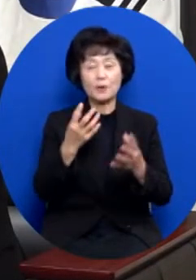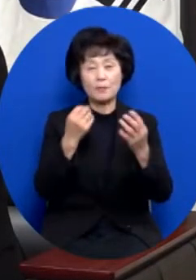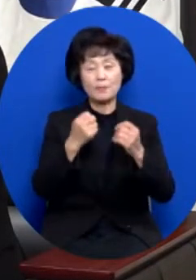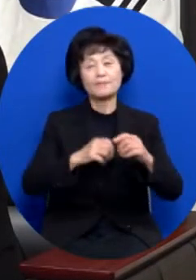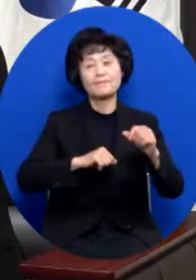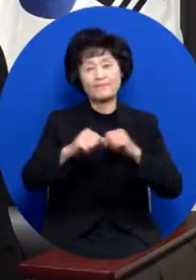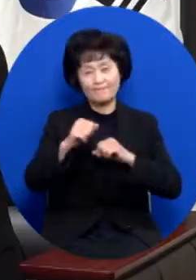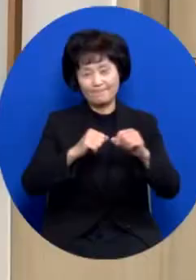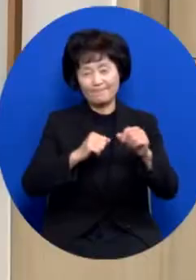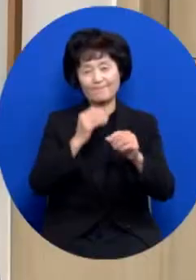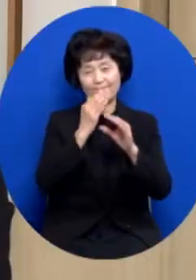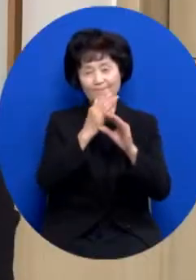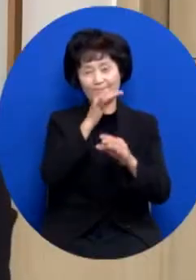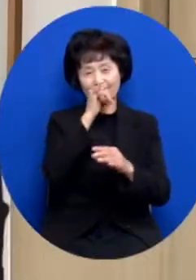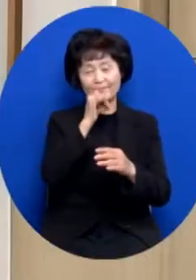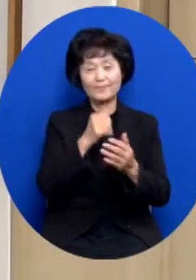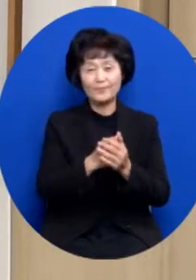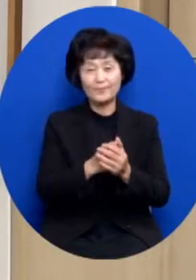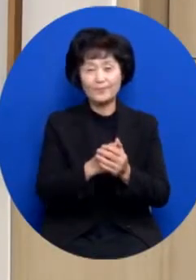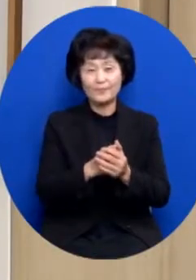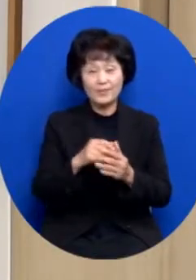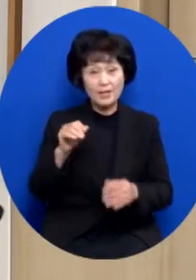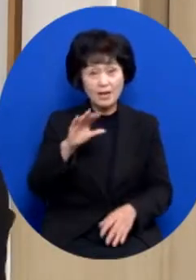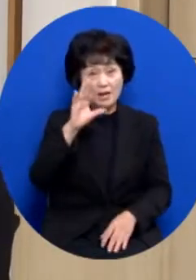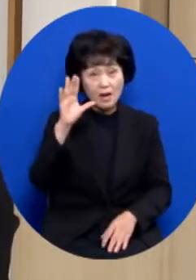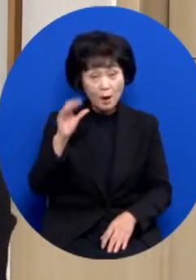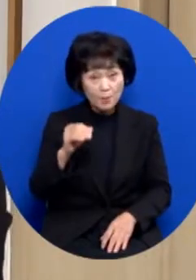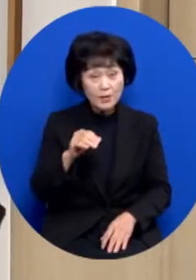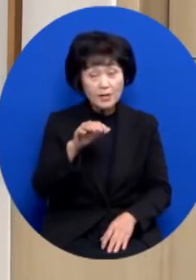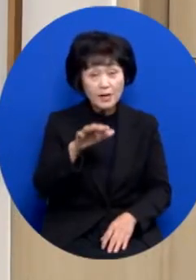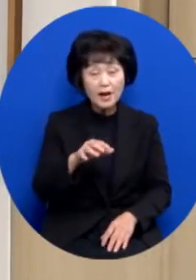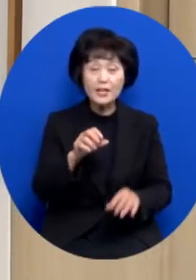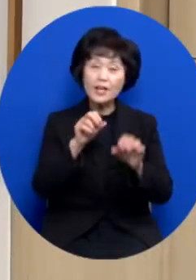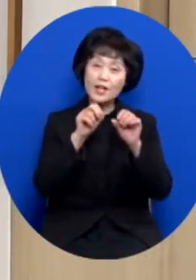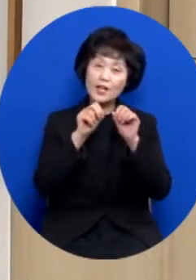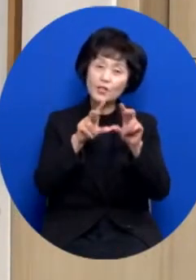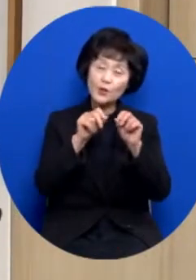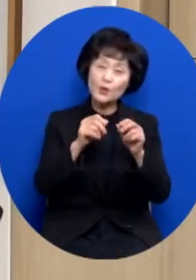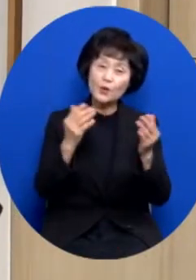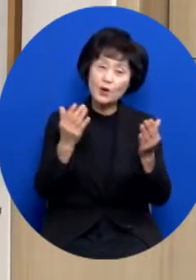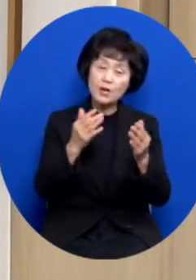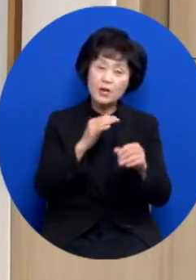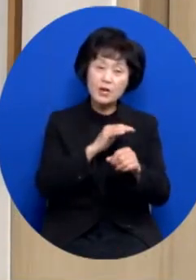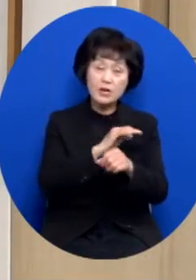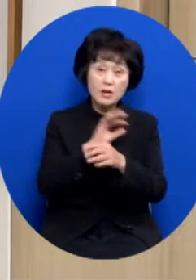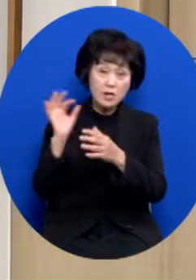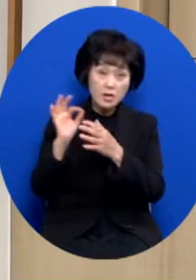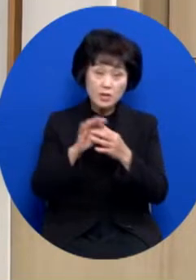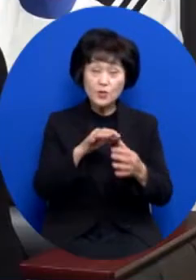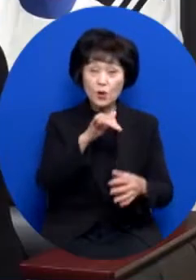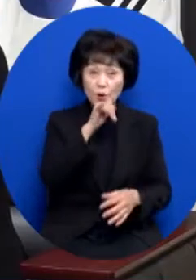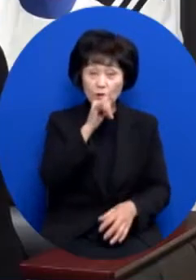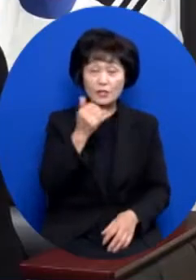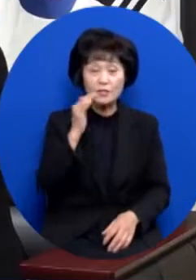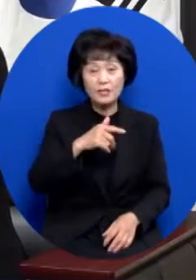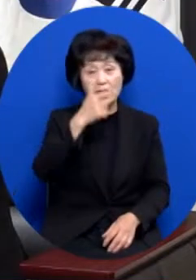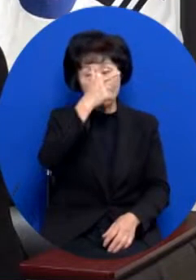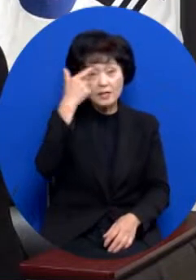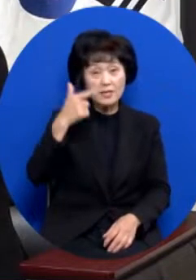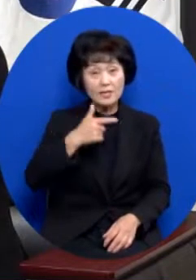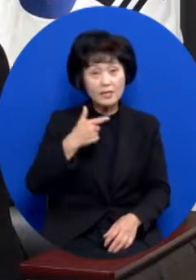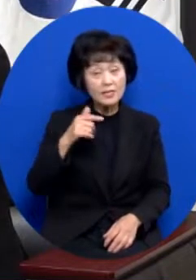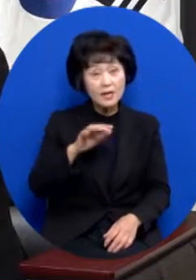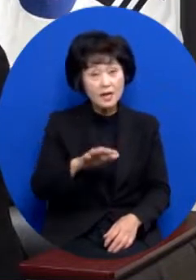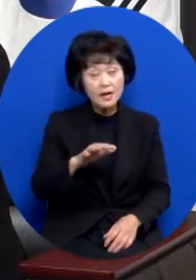활동들을 해왔습니다 그동안 이제 아프리카를 대상으로 선교사역을 해 오셨는데요 특별히 탄자니아에 한국